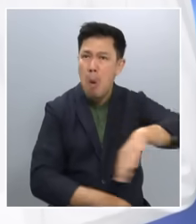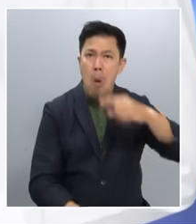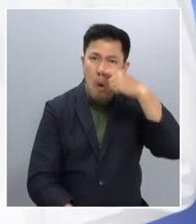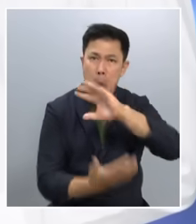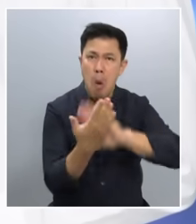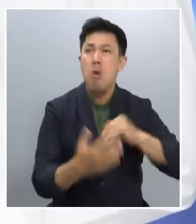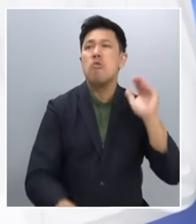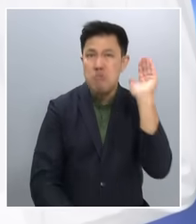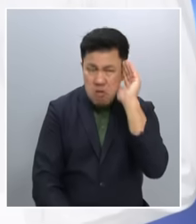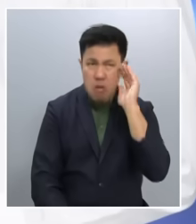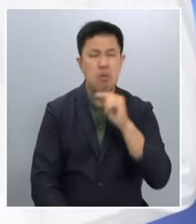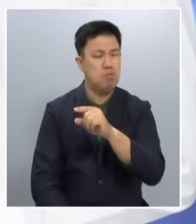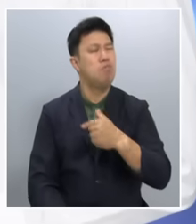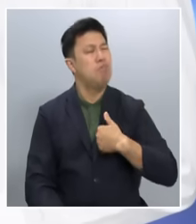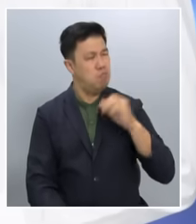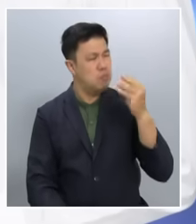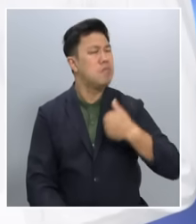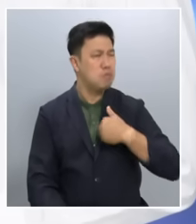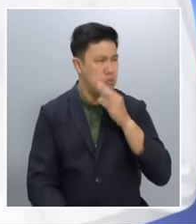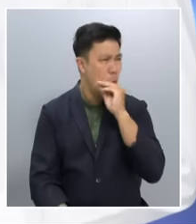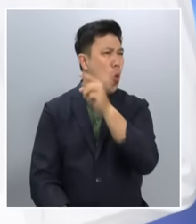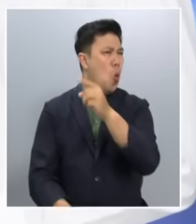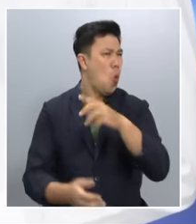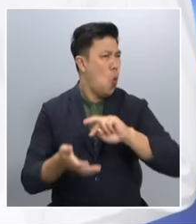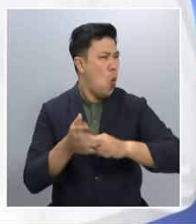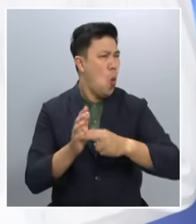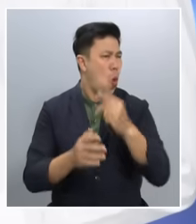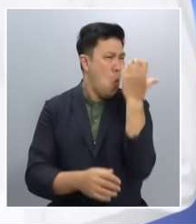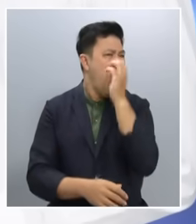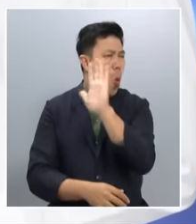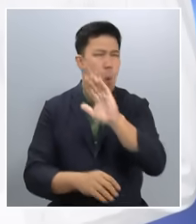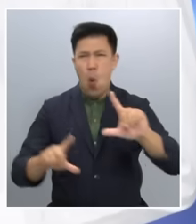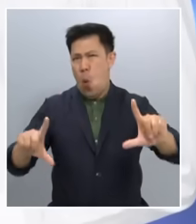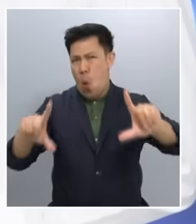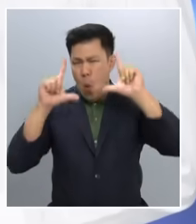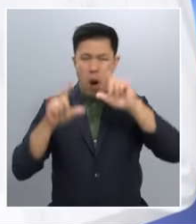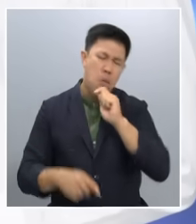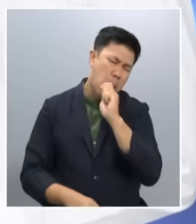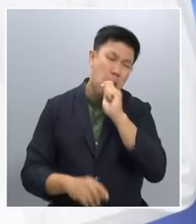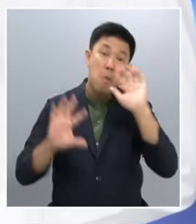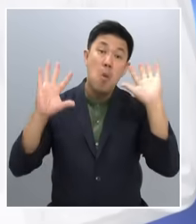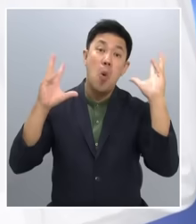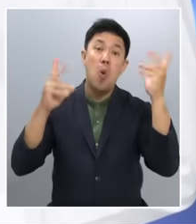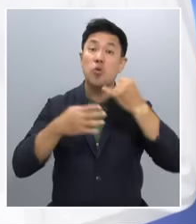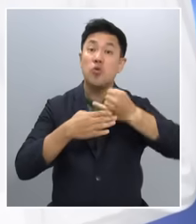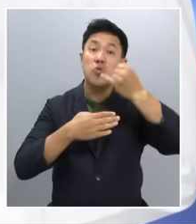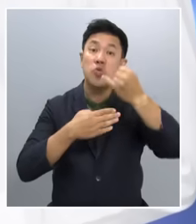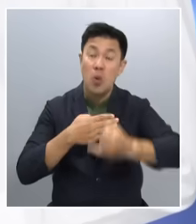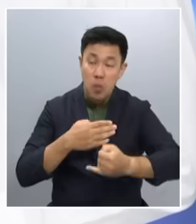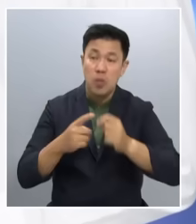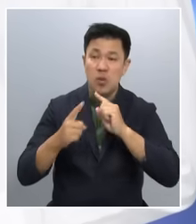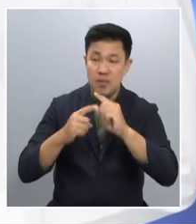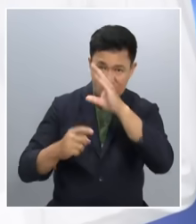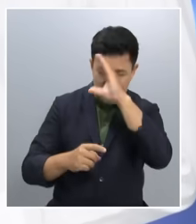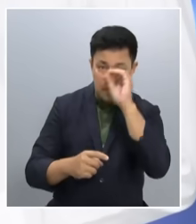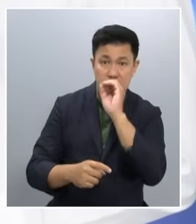ช่ผมพูดแค่นี้เลยครับเพราะว่ารายการพอปั้นมากระแสดีมากแต่ถ้าตอนจบแฮปปี้เอนดิ้งที่คุยกับพี่หนุ่มและเตรียมกันพี่หนุ่มจะบอกว่